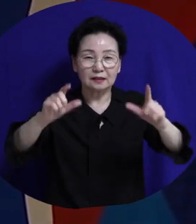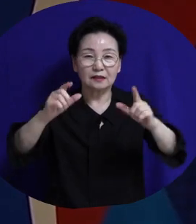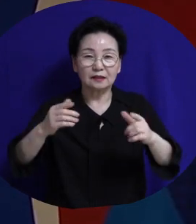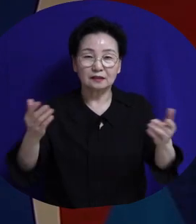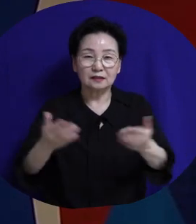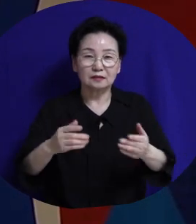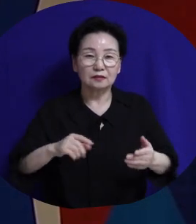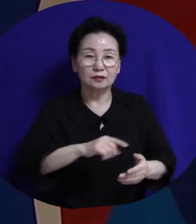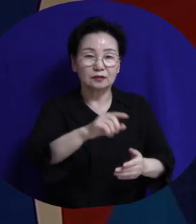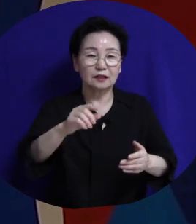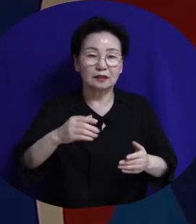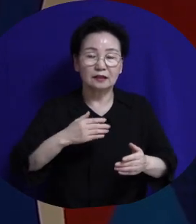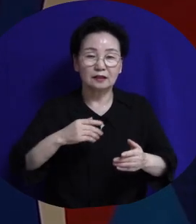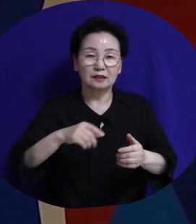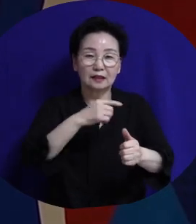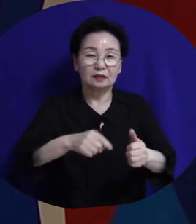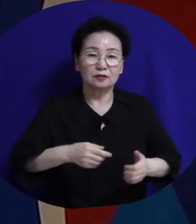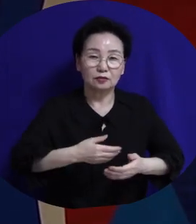알게 하시리라.